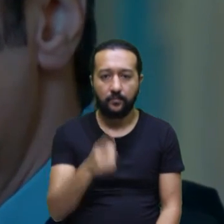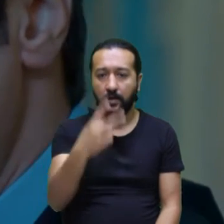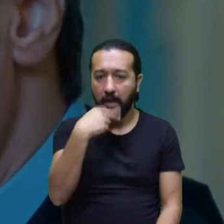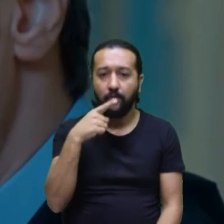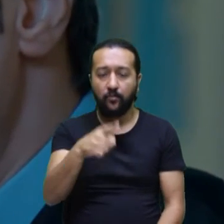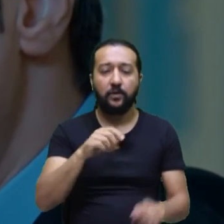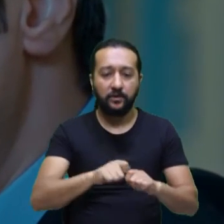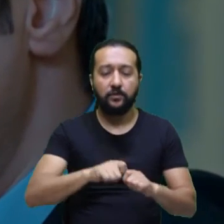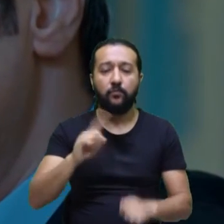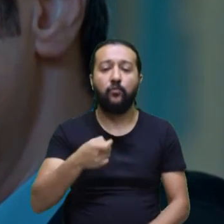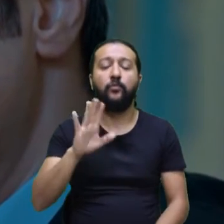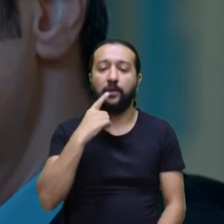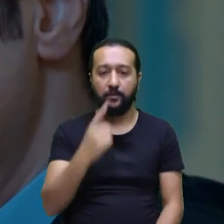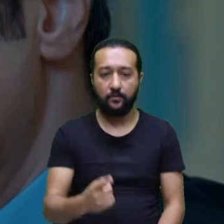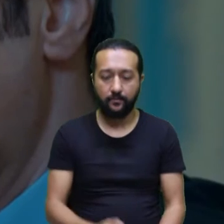Ağlamakla bulunmaz Kerim.